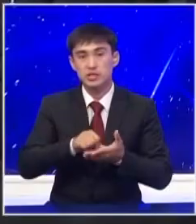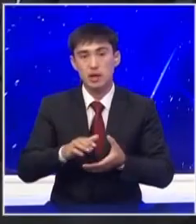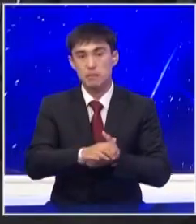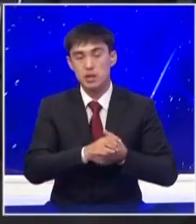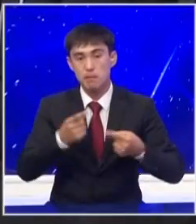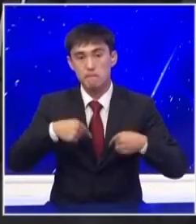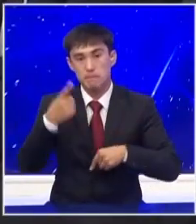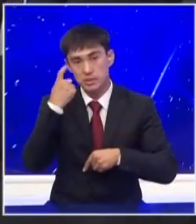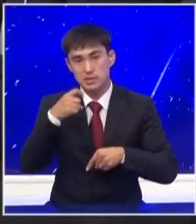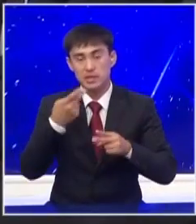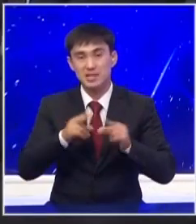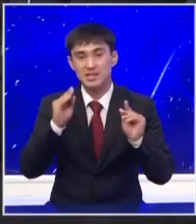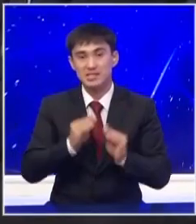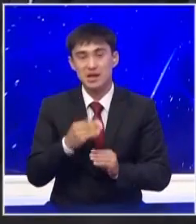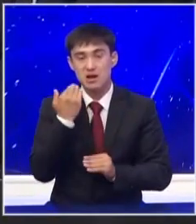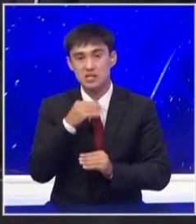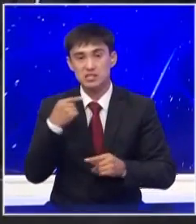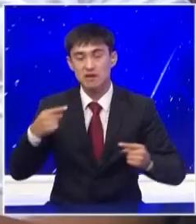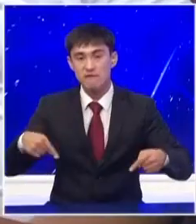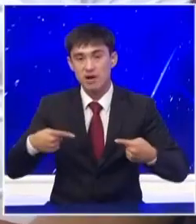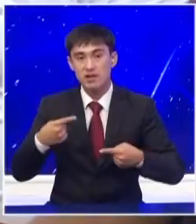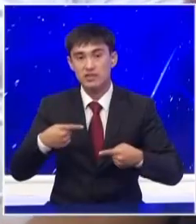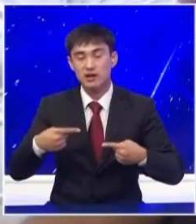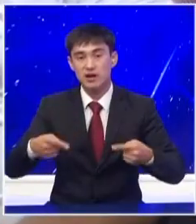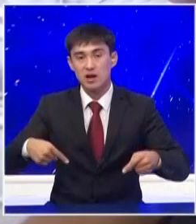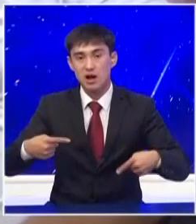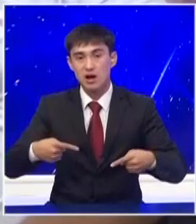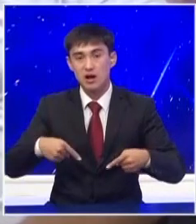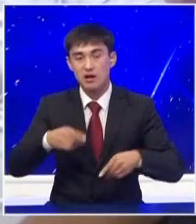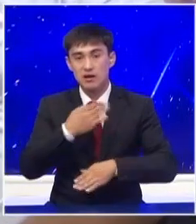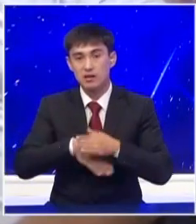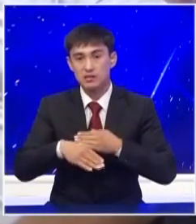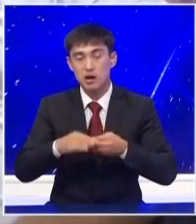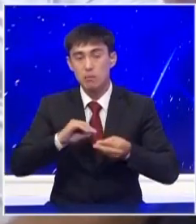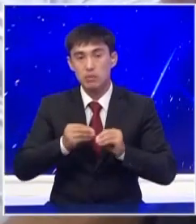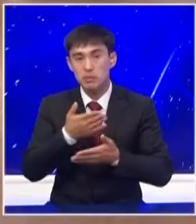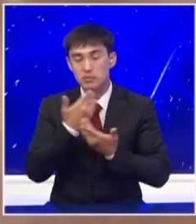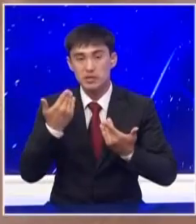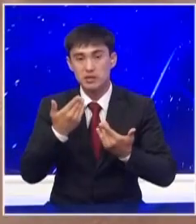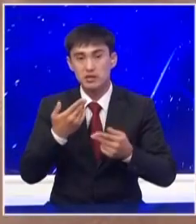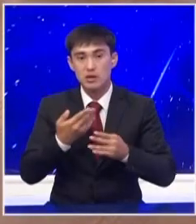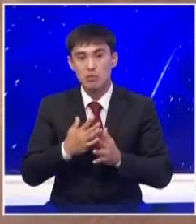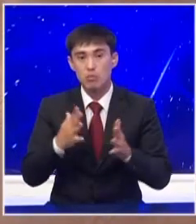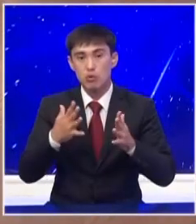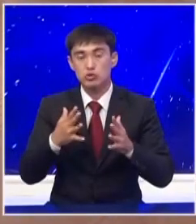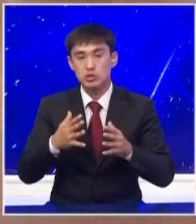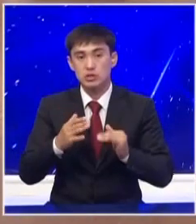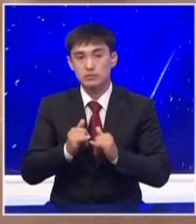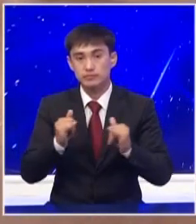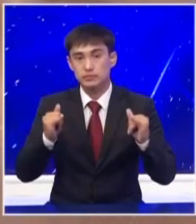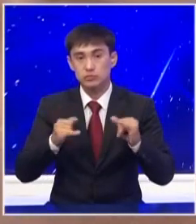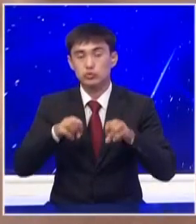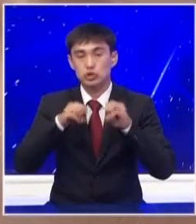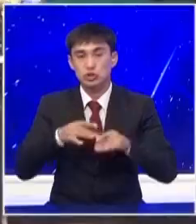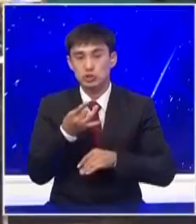объединения посетовали и на низкое качество инвалидных колясок. По словам депутатов, озвученные проблемы имеют глобальный характер и будут решаться в масштабе